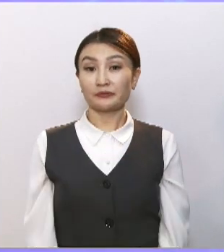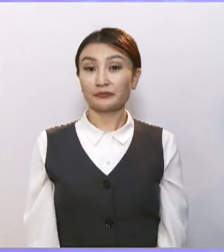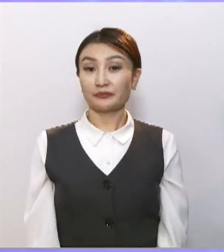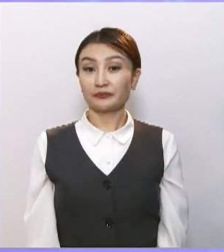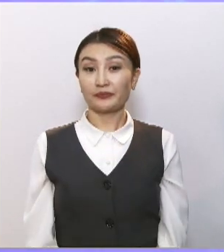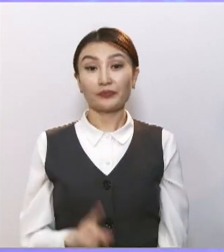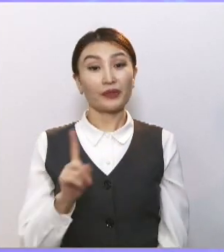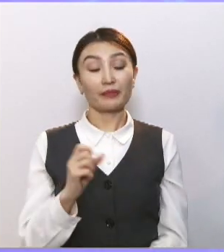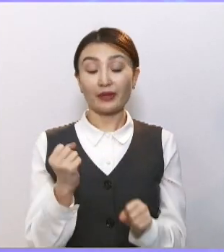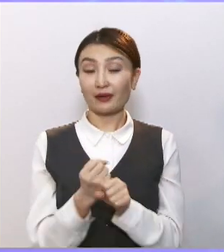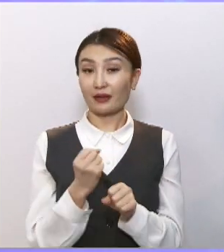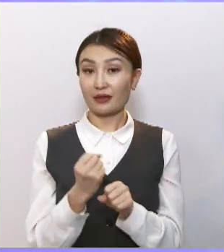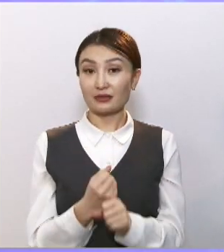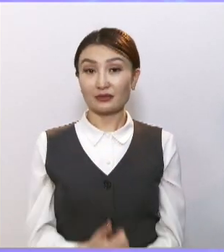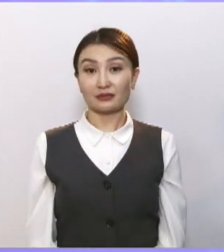Эмне